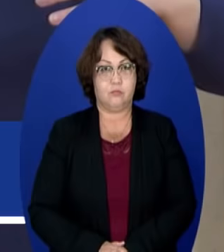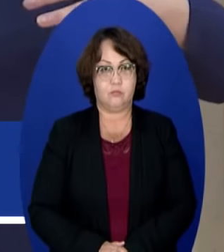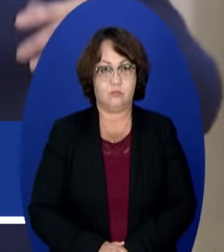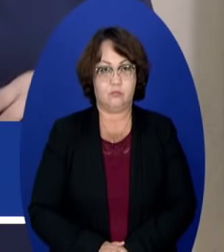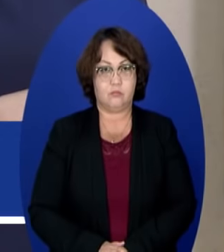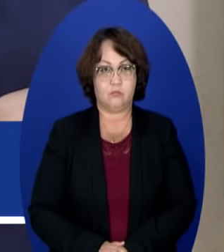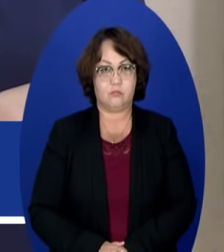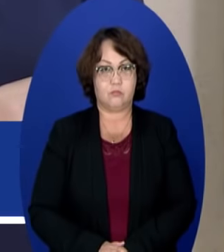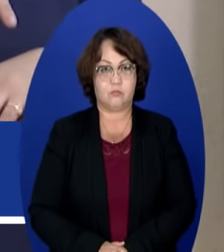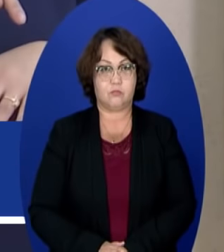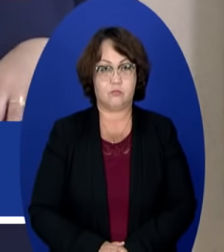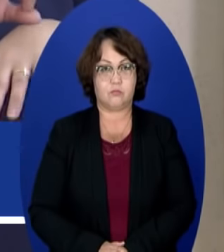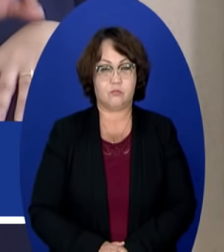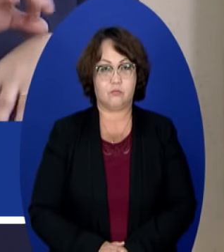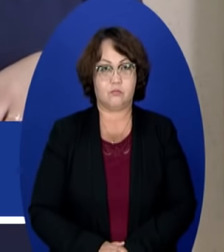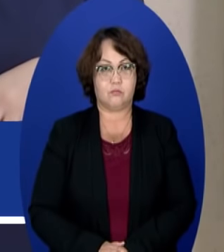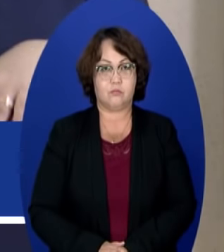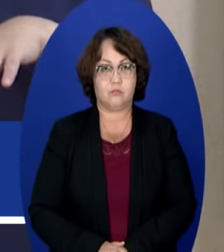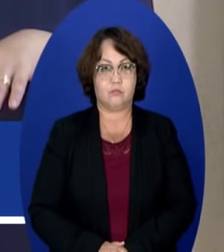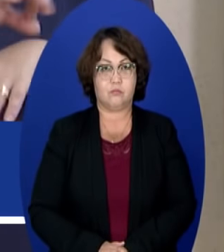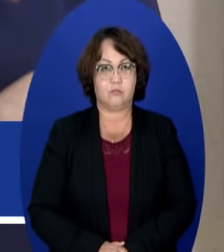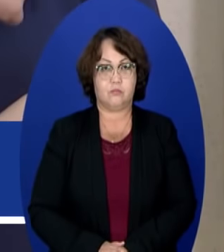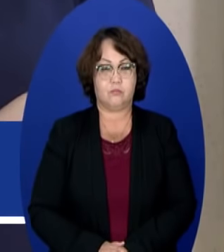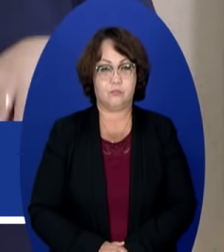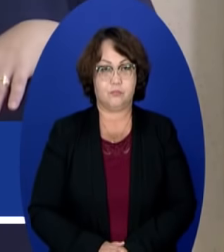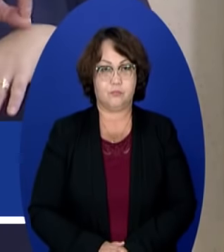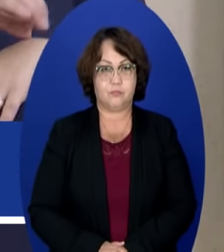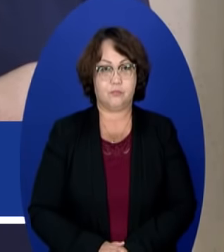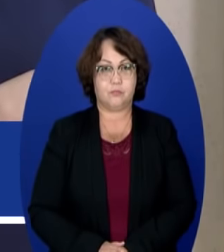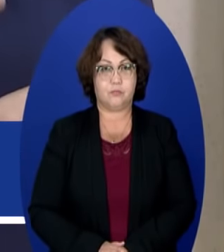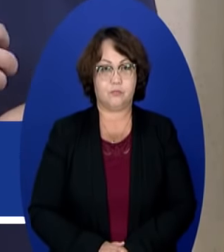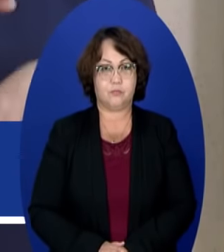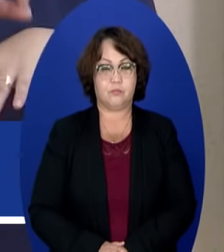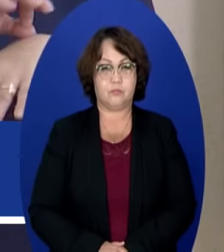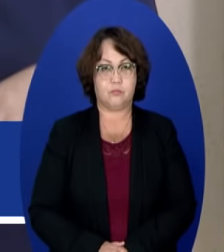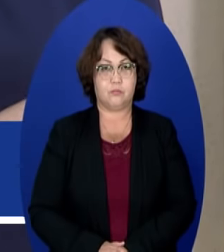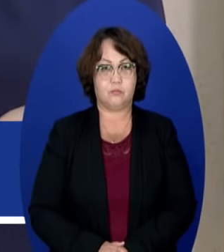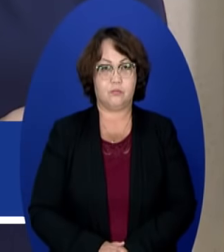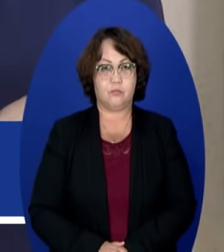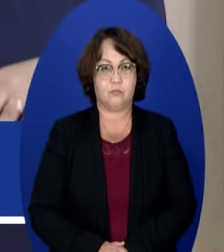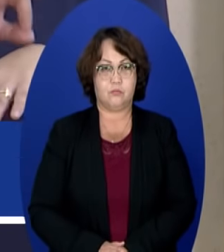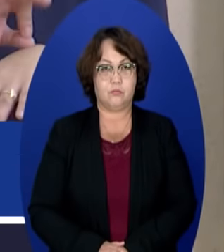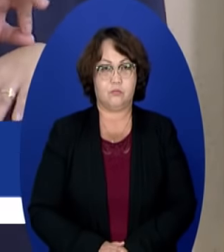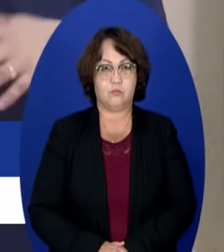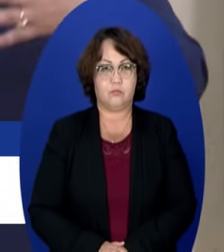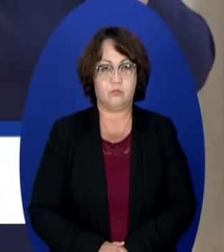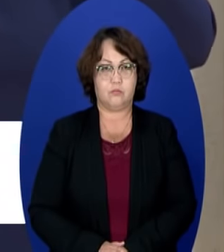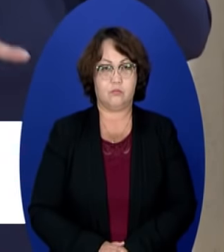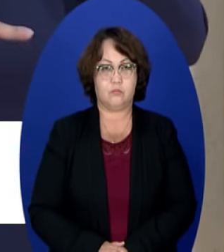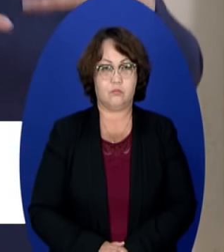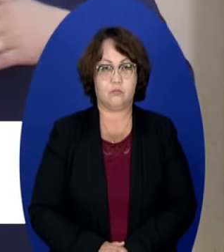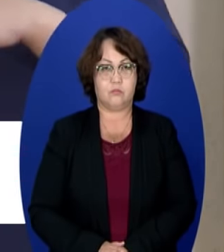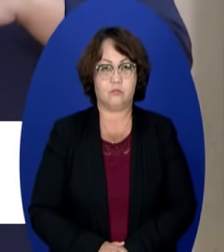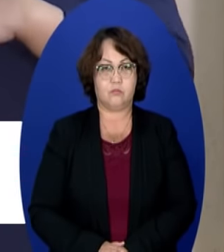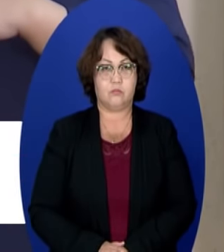ихтэл, чихрийн шижин, за зүрх судасны өвчин, амьсгалын замын өвчин, бөөрийн эмгэг, хор тавдар зэрэг насралтын эрсдэлт хүчин